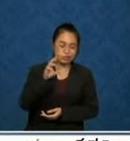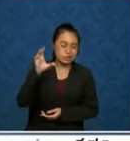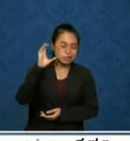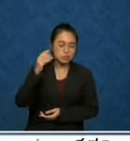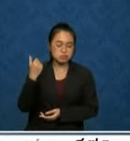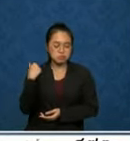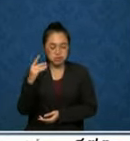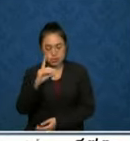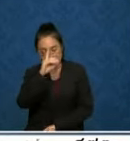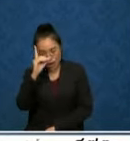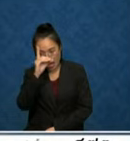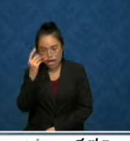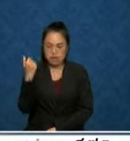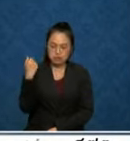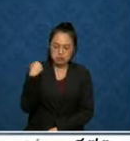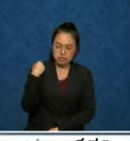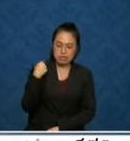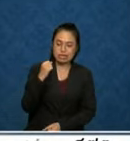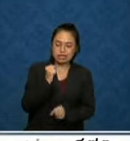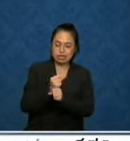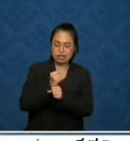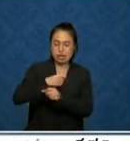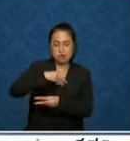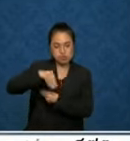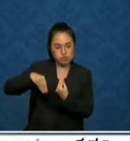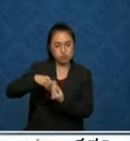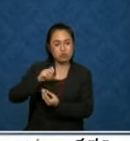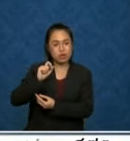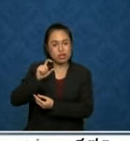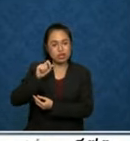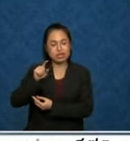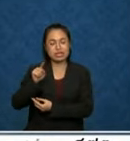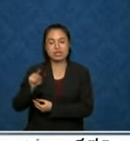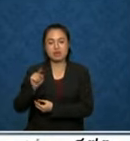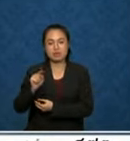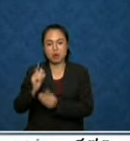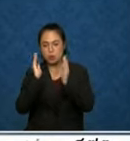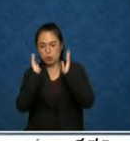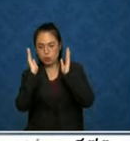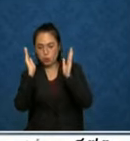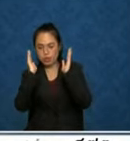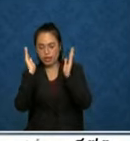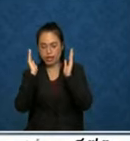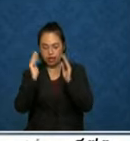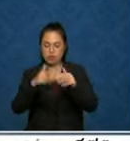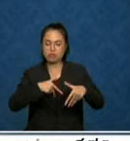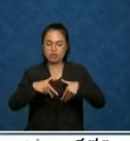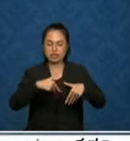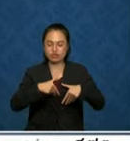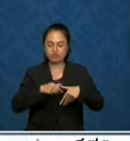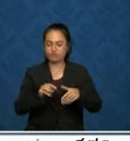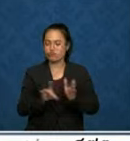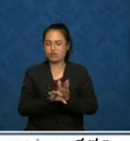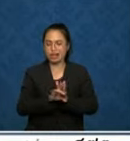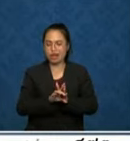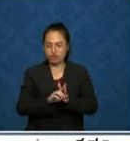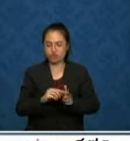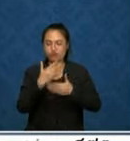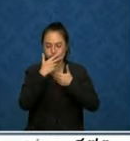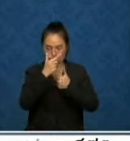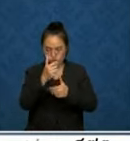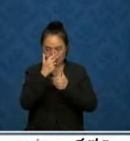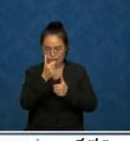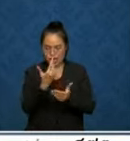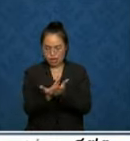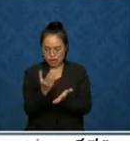คัญมีบุคคลที่ดูมีความรู้มีบุคคลที่ประสบความสำเร็จมีบุคคลที่มีชื่อเสียงต่างๆมากมายเป็นผู้นำเสนอการลงทุนต่